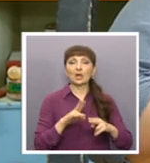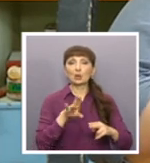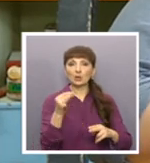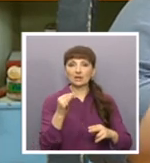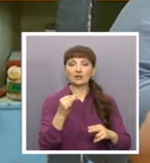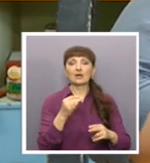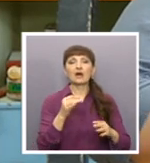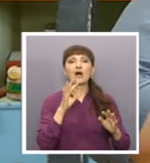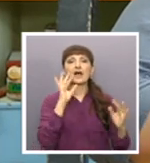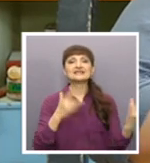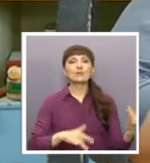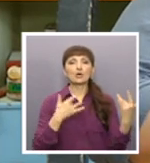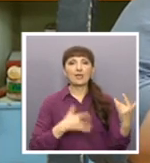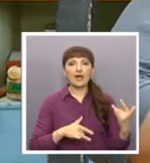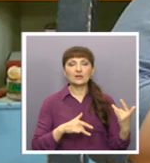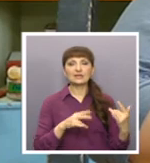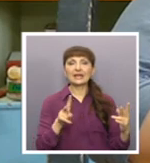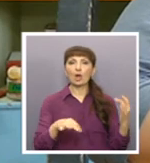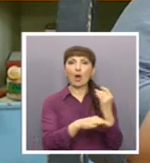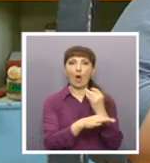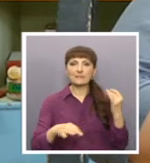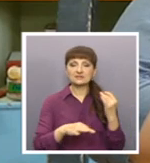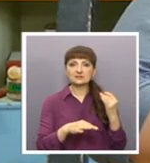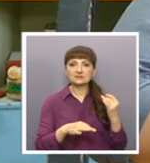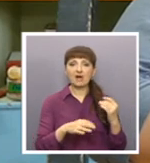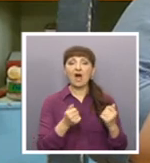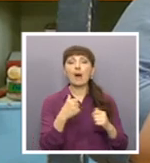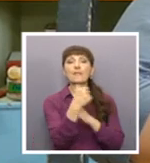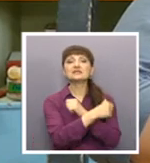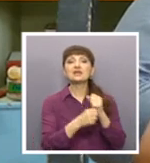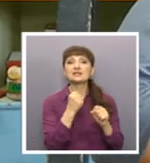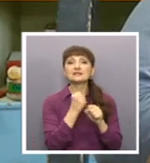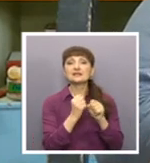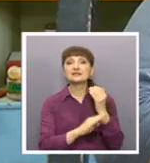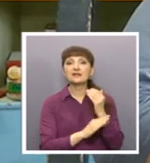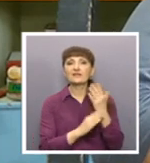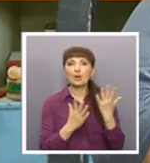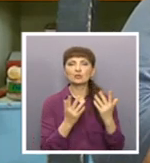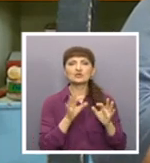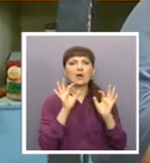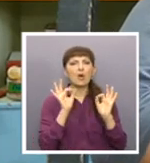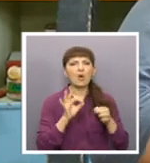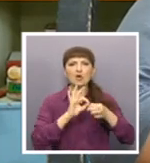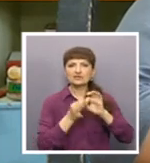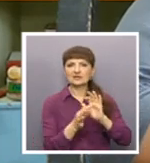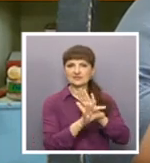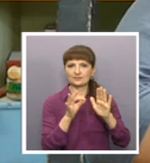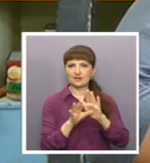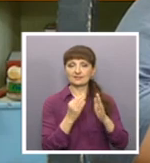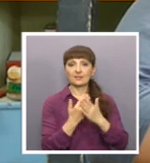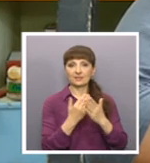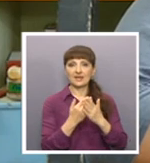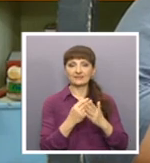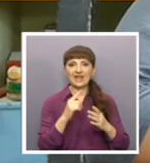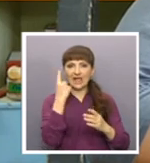в основном исполняют на дамбре или кобызе, а материалы, из которых изготавливают эти инструменты, нужно подбирать очень тщательно. К примеру,